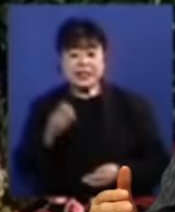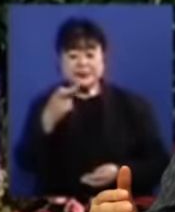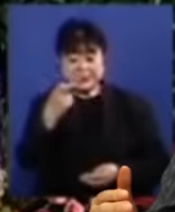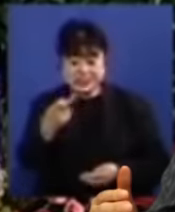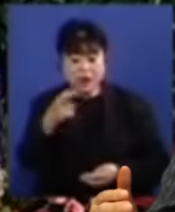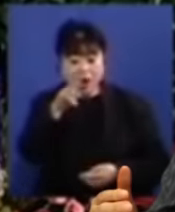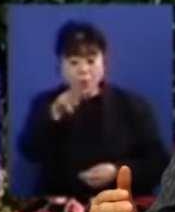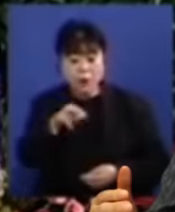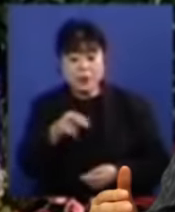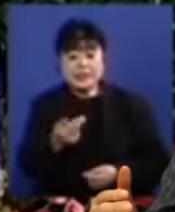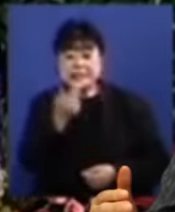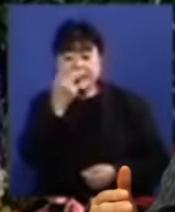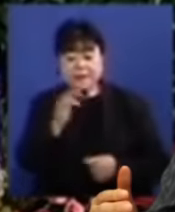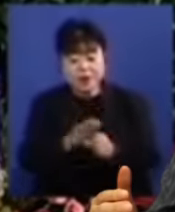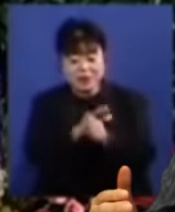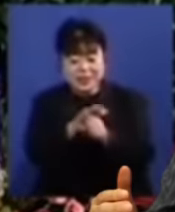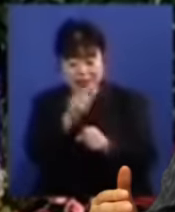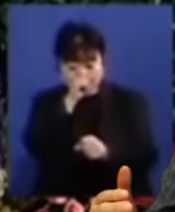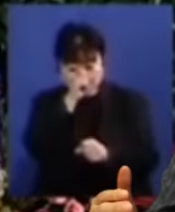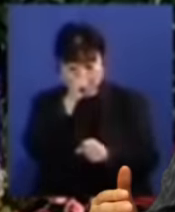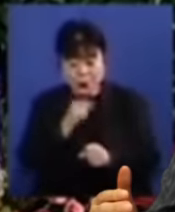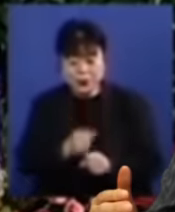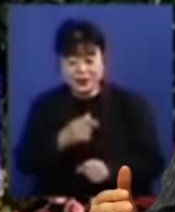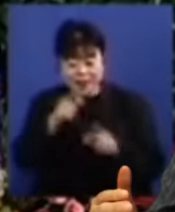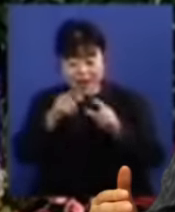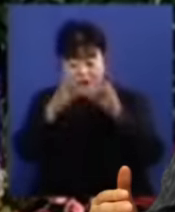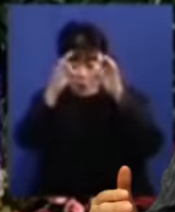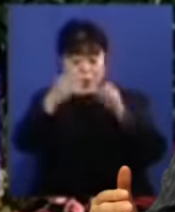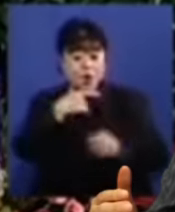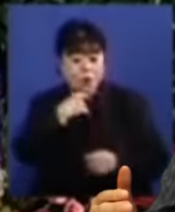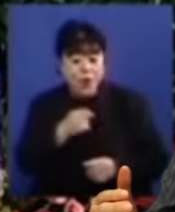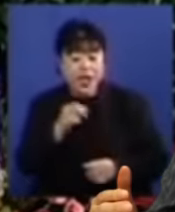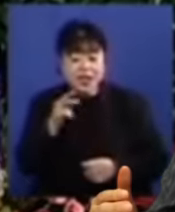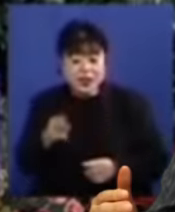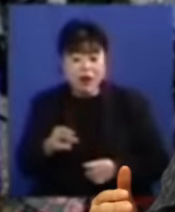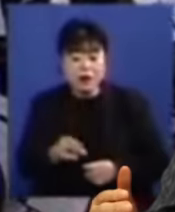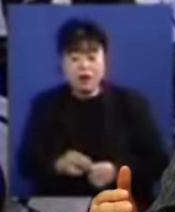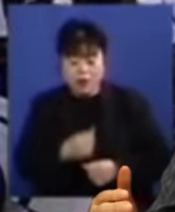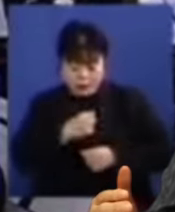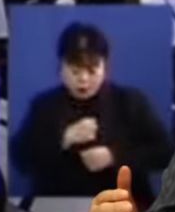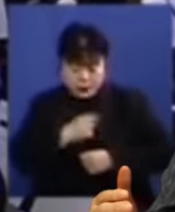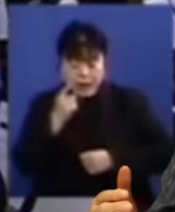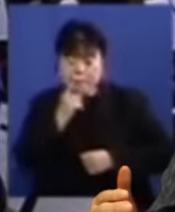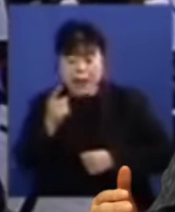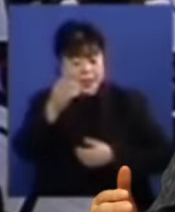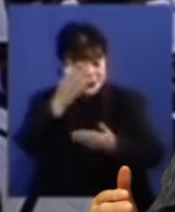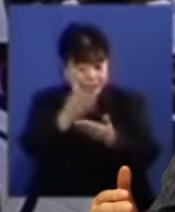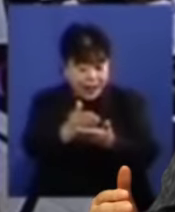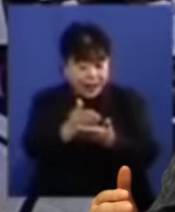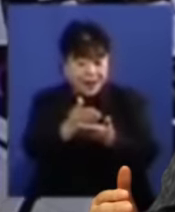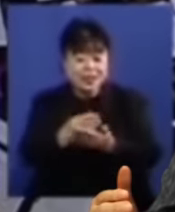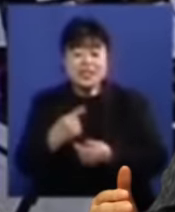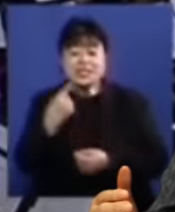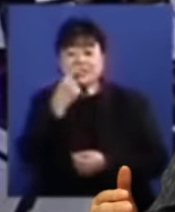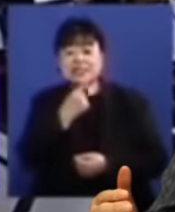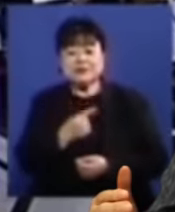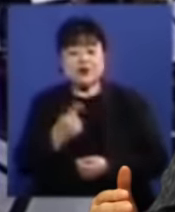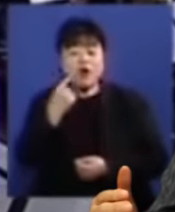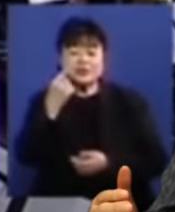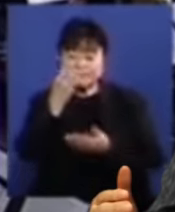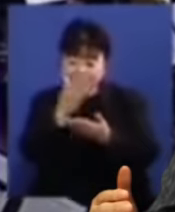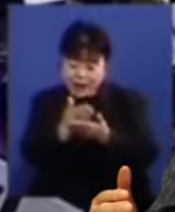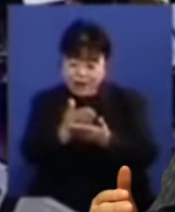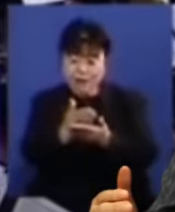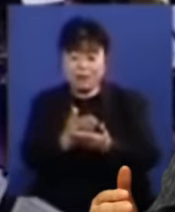그러므로 생명을 사랑하고 좋은 날 보기를 원하는 자는 혀를 금하여 악한 말을 그치며 그 입술로 거짓을 말하지